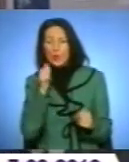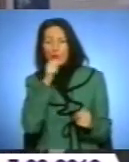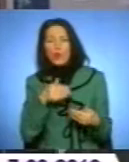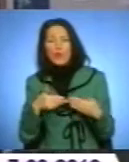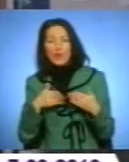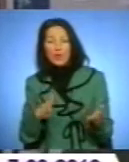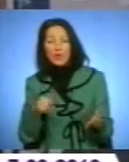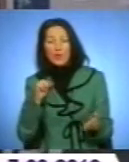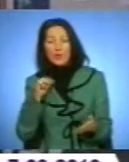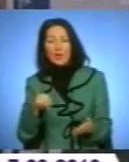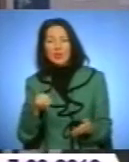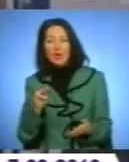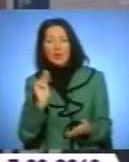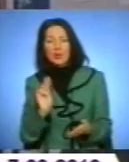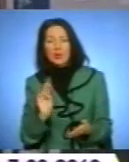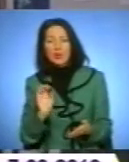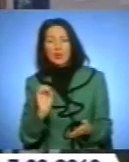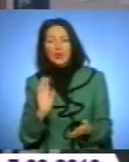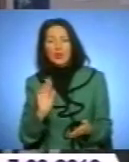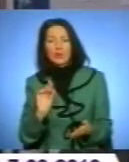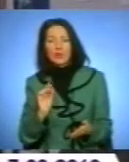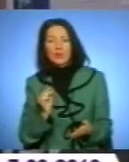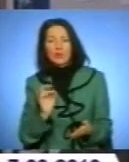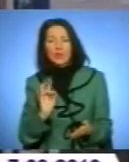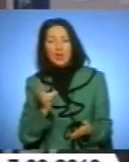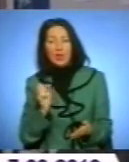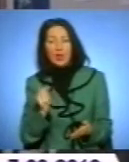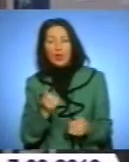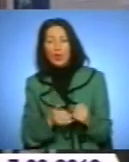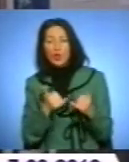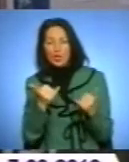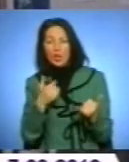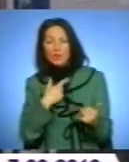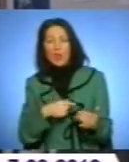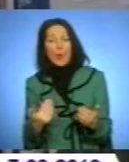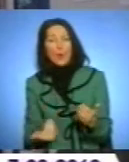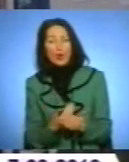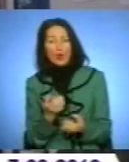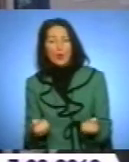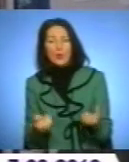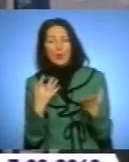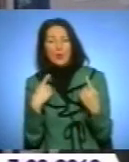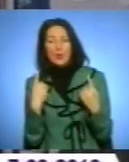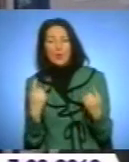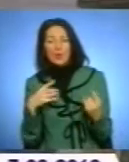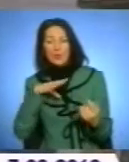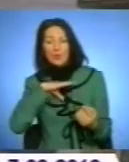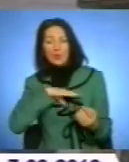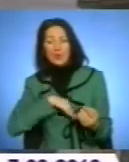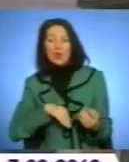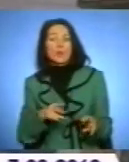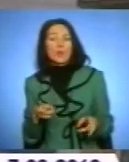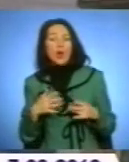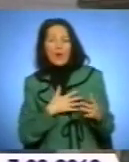Тараса Шевченка, кожен для себе, по-новому, яскраво, з великим таким душевним трепетом.